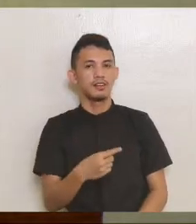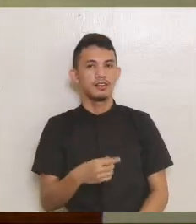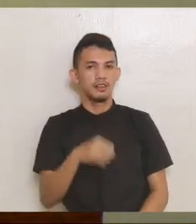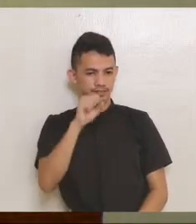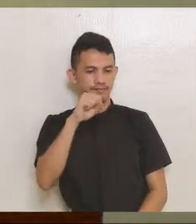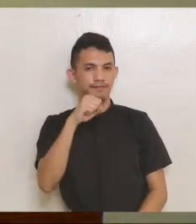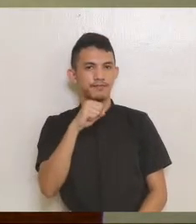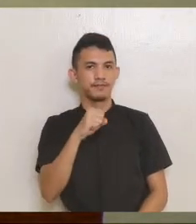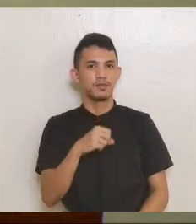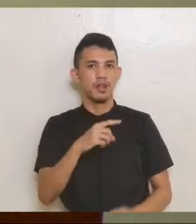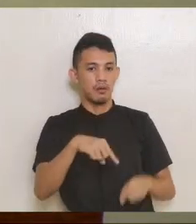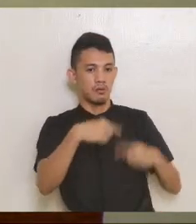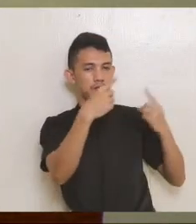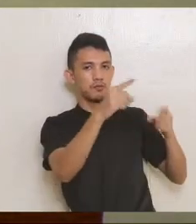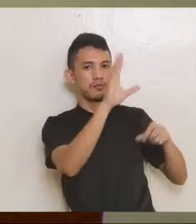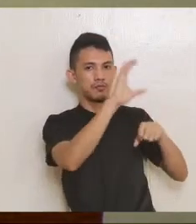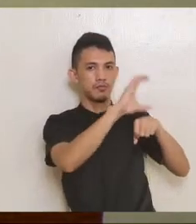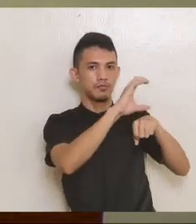Una,